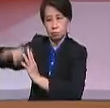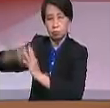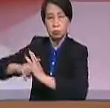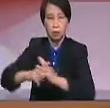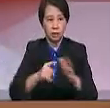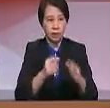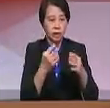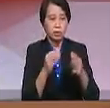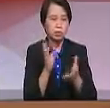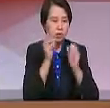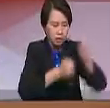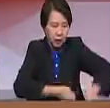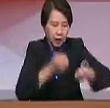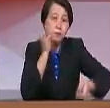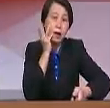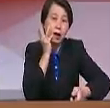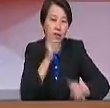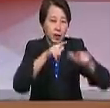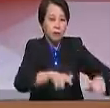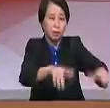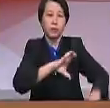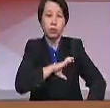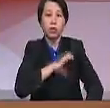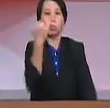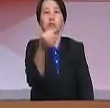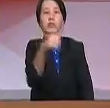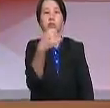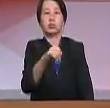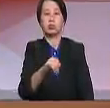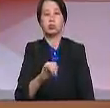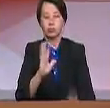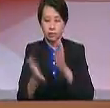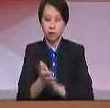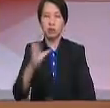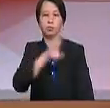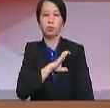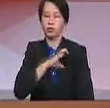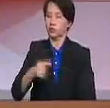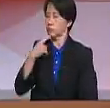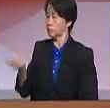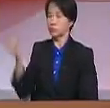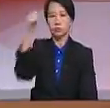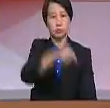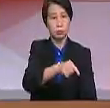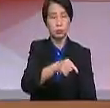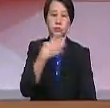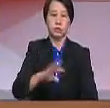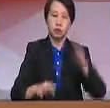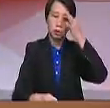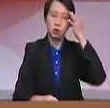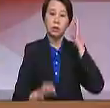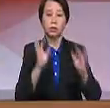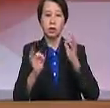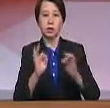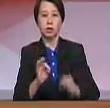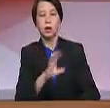boleh. Pihak polis telah pun ditugaskan, walaupun tidak ada polis yang